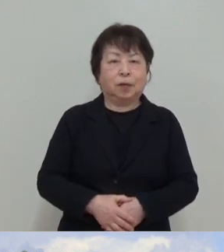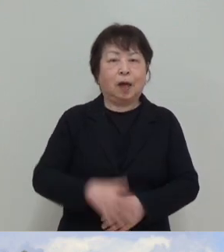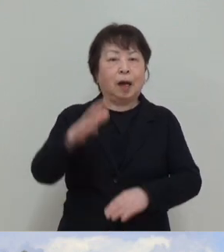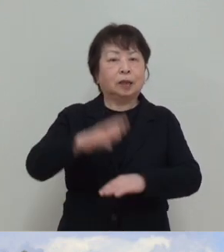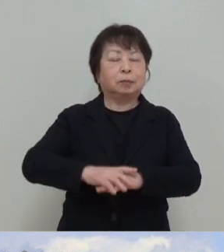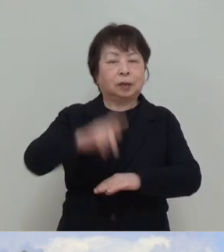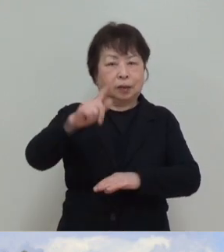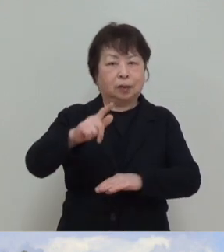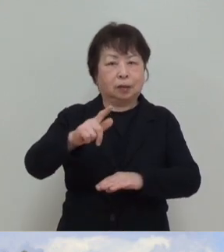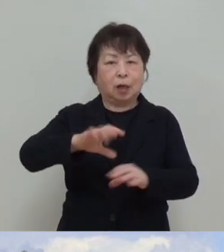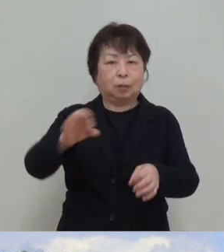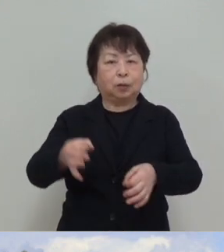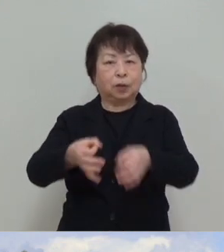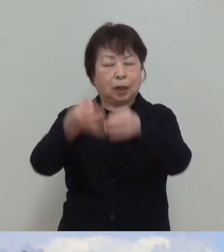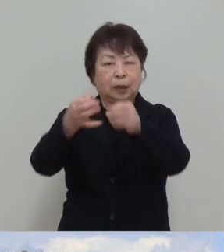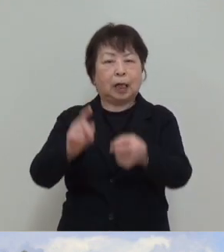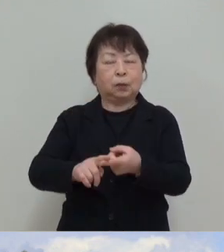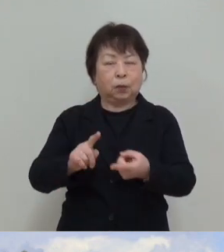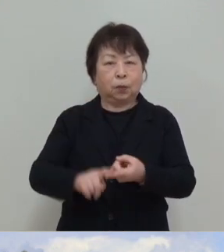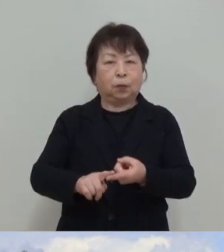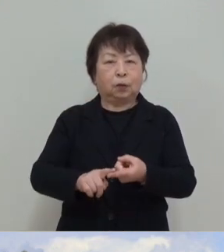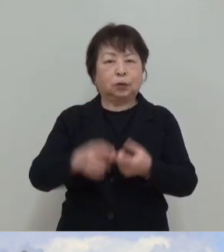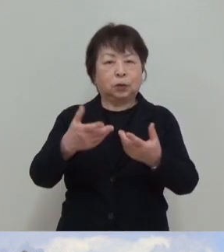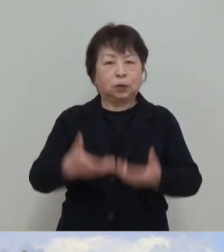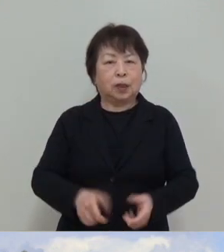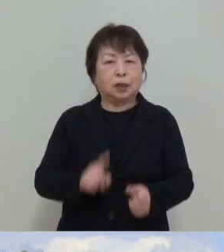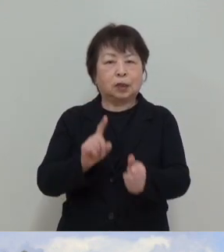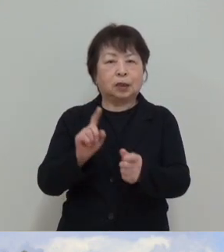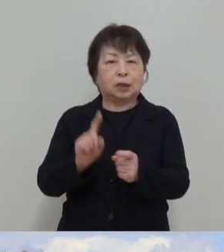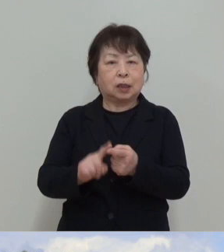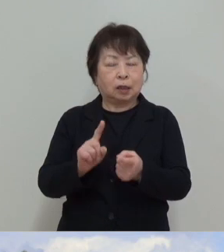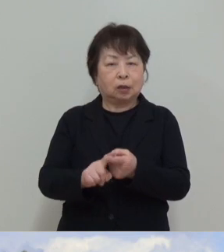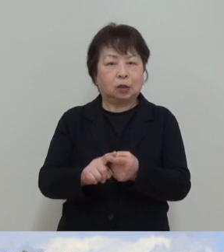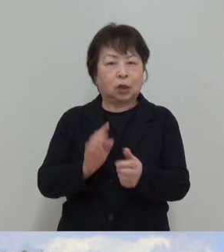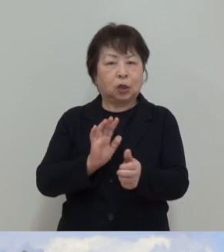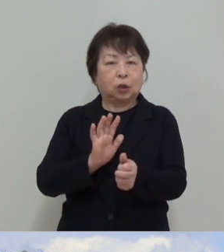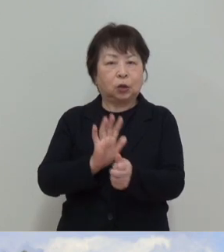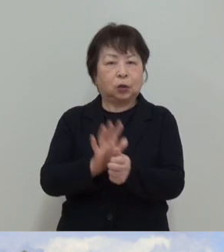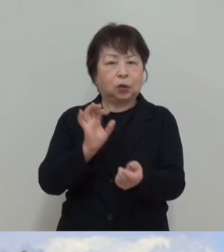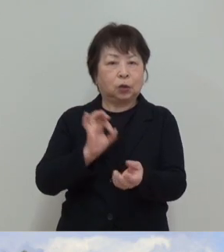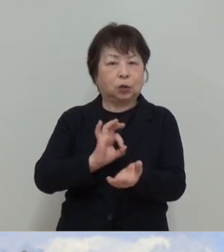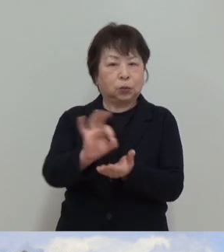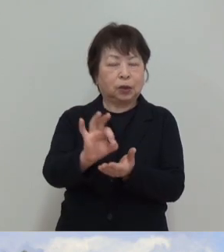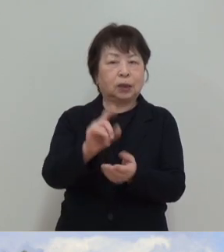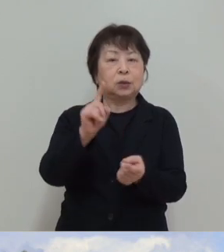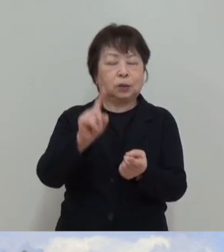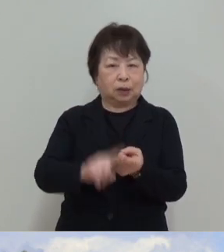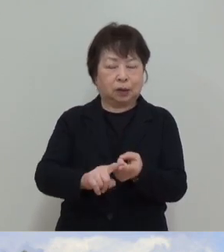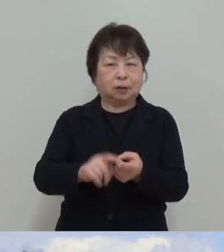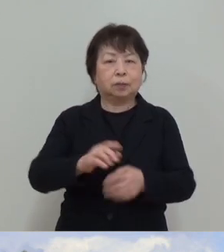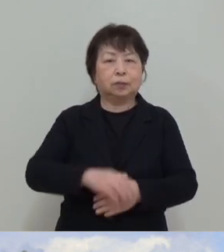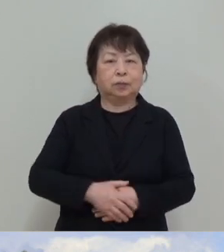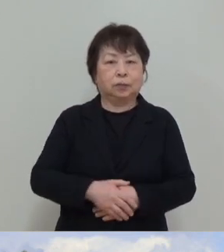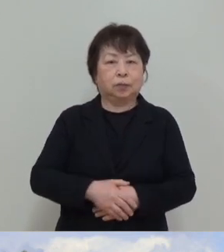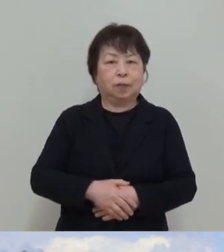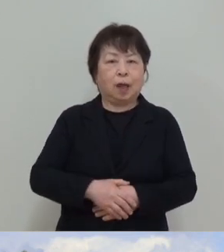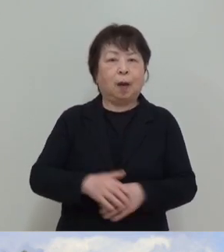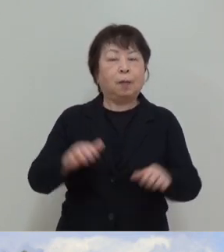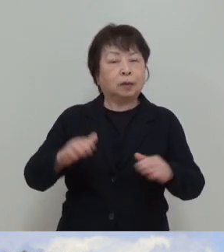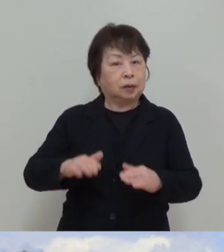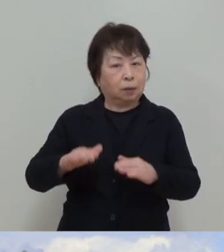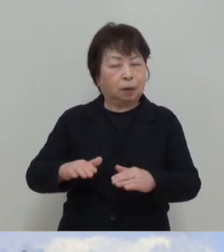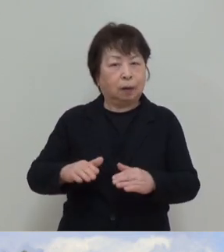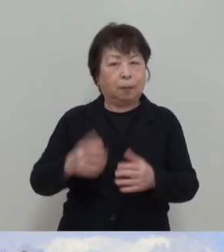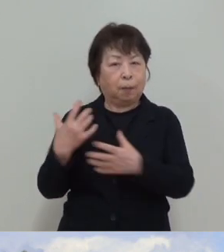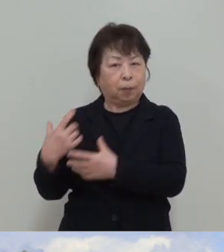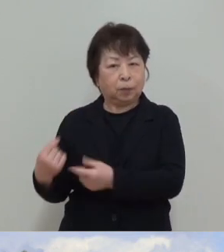に物価高騰対応重点支援給付金についてです。町では依